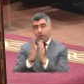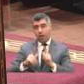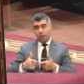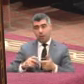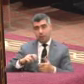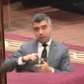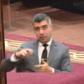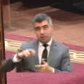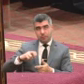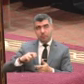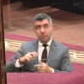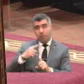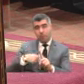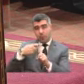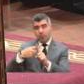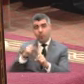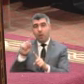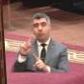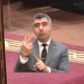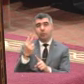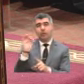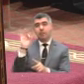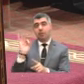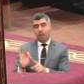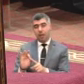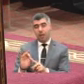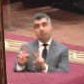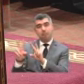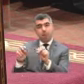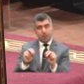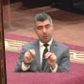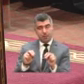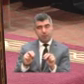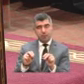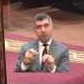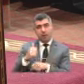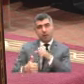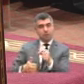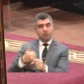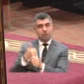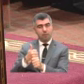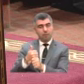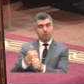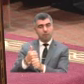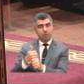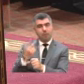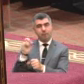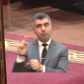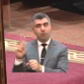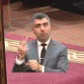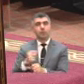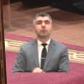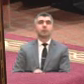هناك واحد الزيادة ديال تقريبا 21% إلا قارناها مع السنة الماضية. وفي نفس الوقت